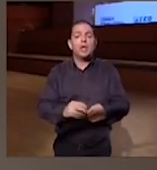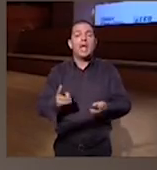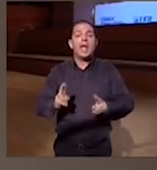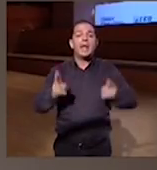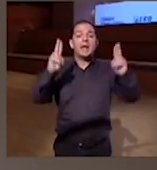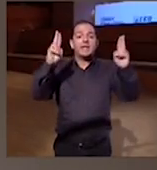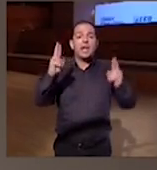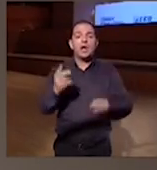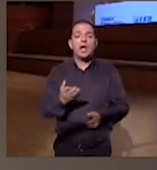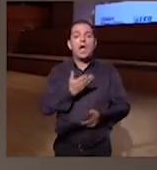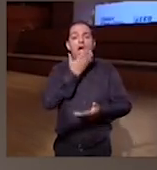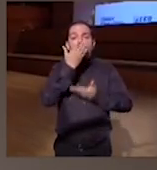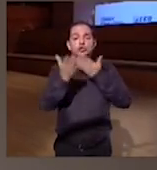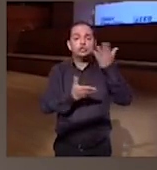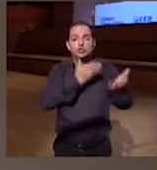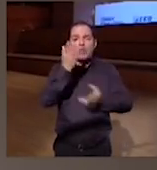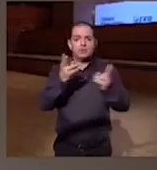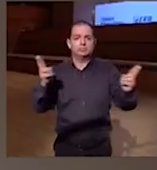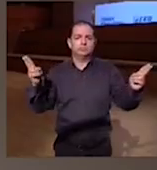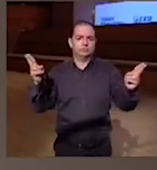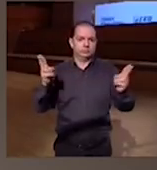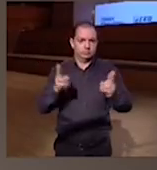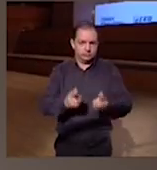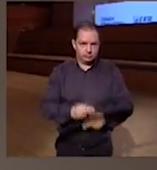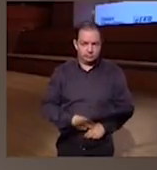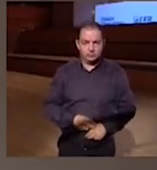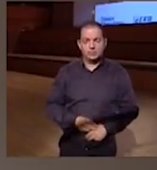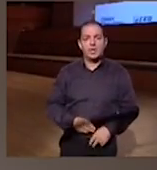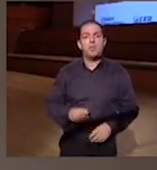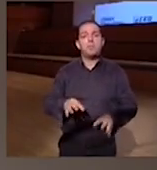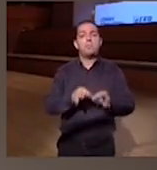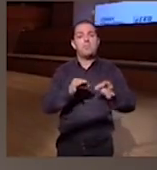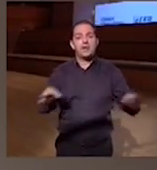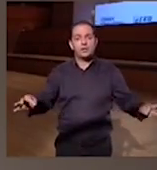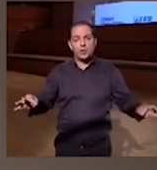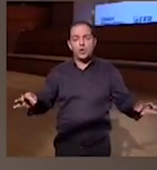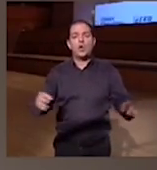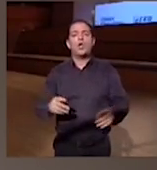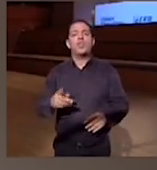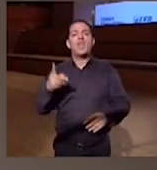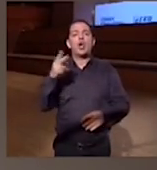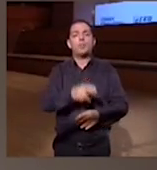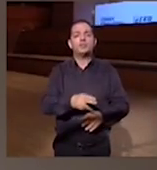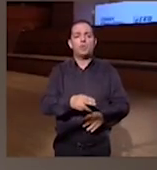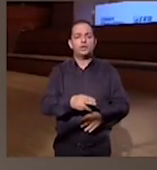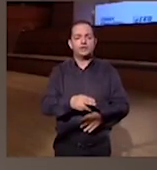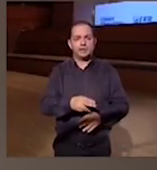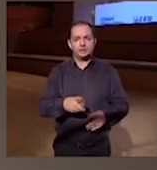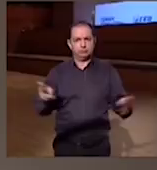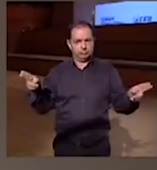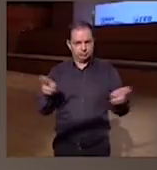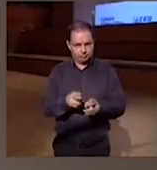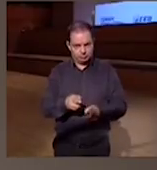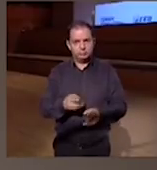Πρώτο, το μέτρο της διακοψιμότητας. Η σχετική υπουργική απόφαση δημοσιεύτηκε τον Δεκέμβρη